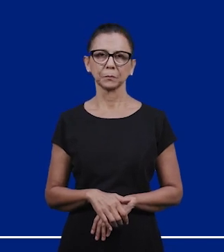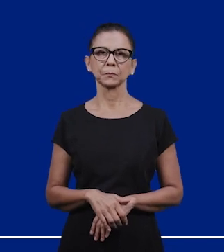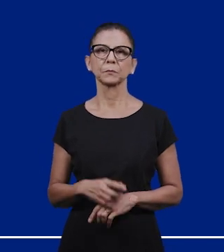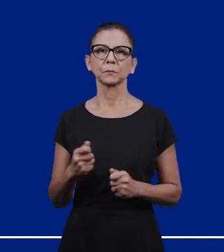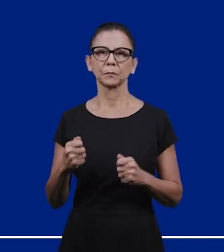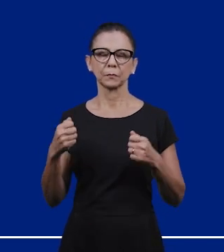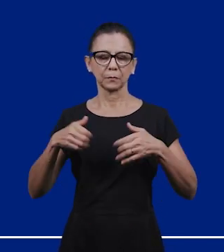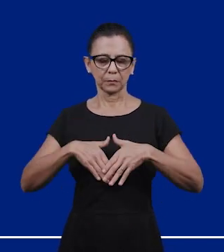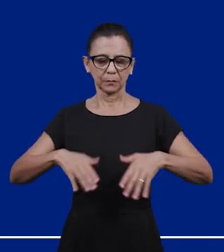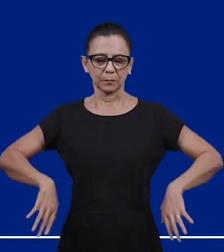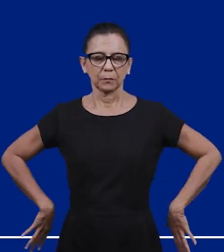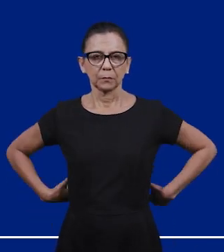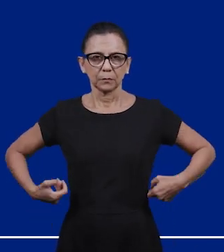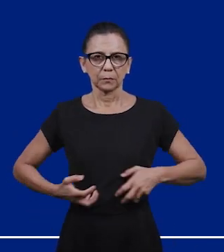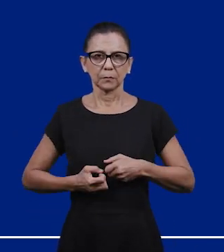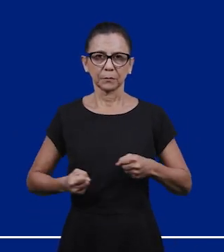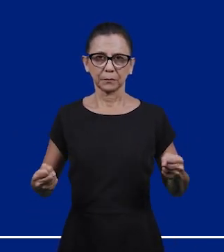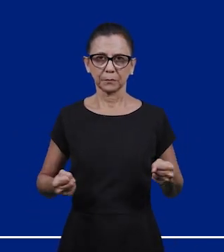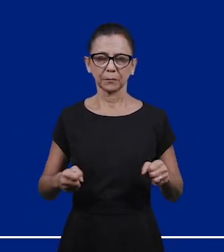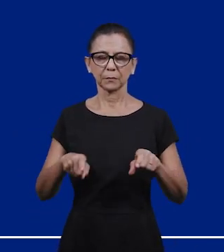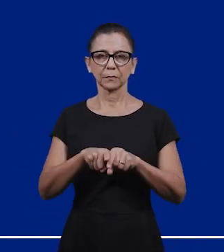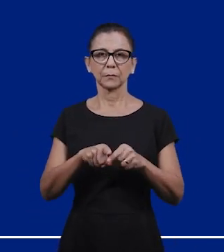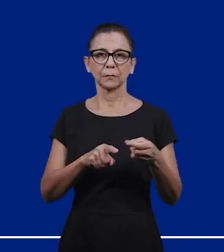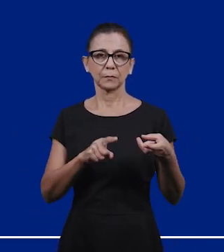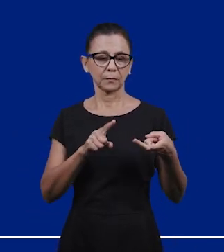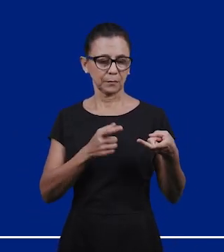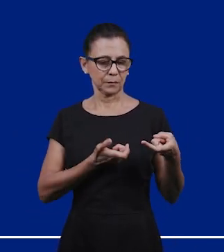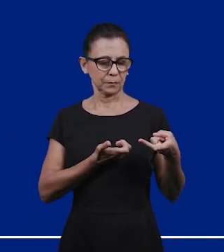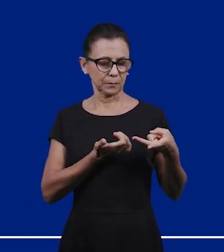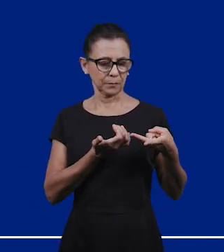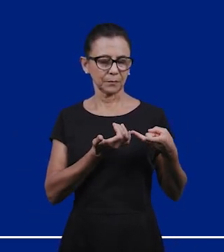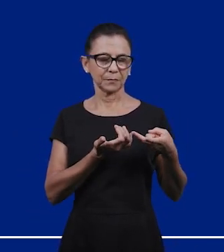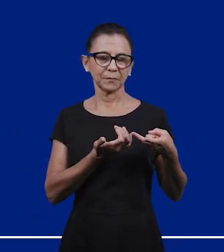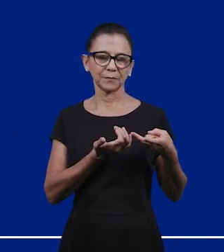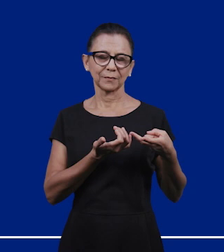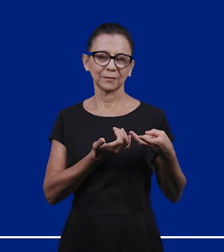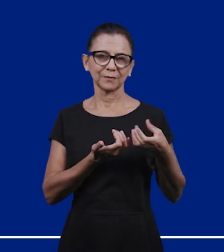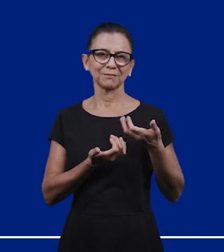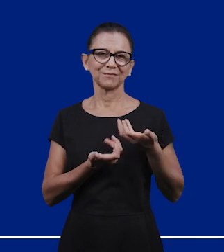reins soient sains et allumez vos lampes.